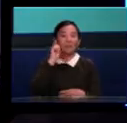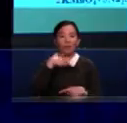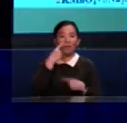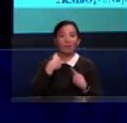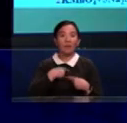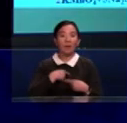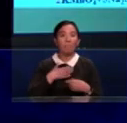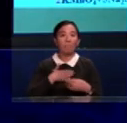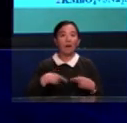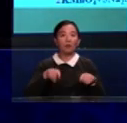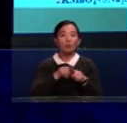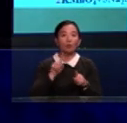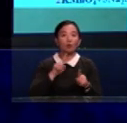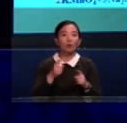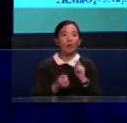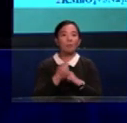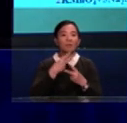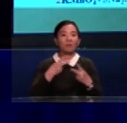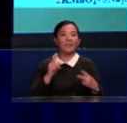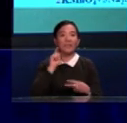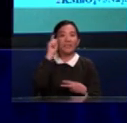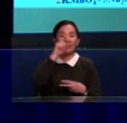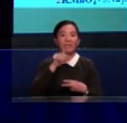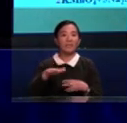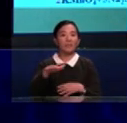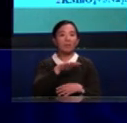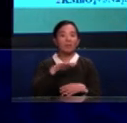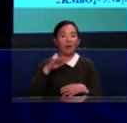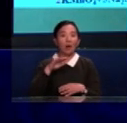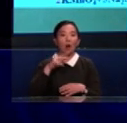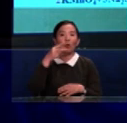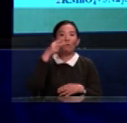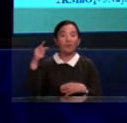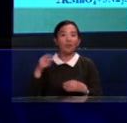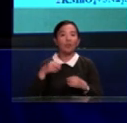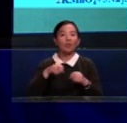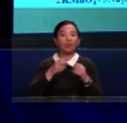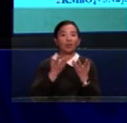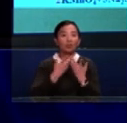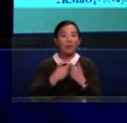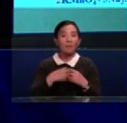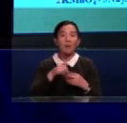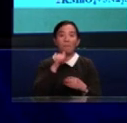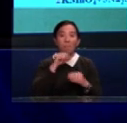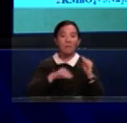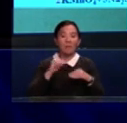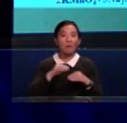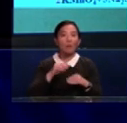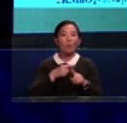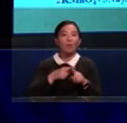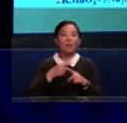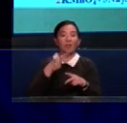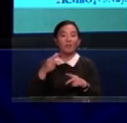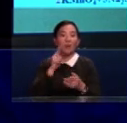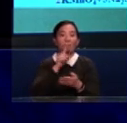говорит нам о том, что образовалась кислая среда. Уравнение решаем методом полуреакции. Первое.